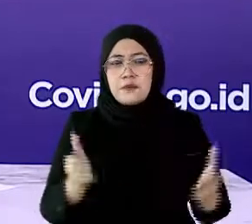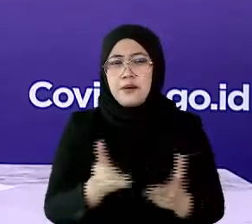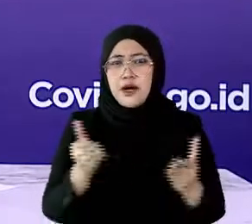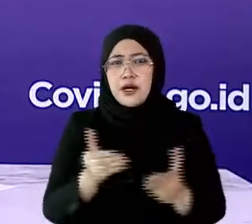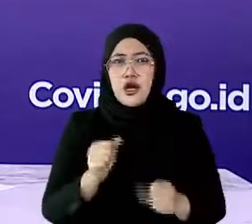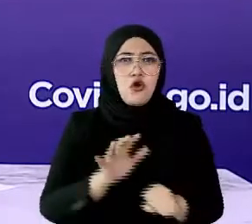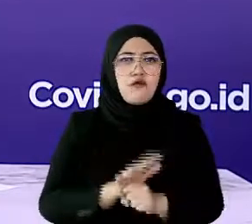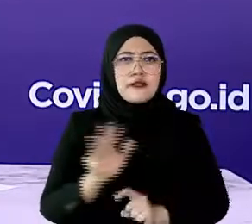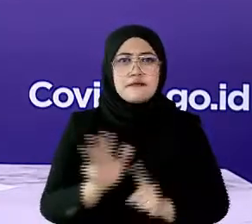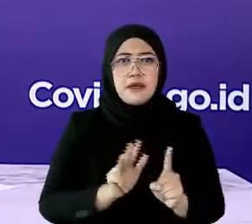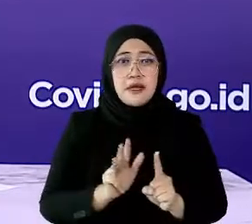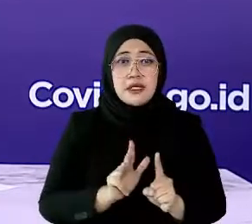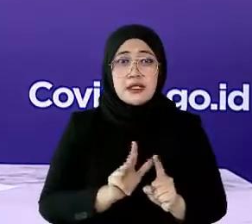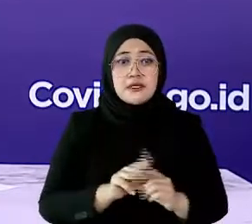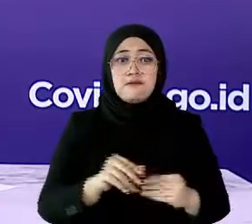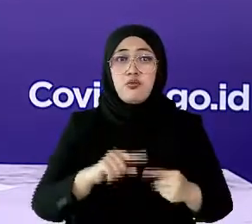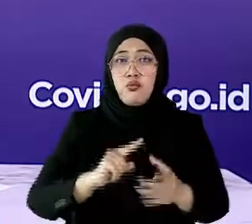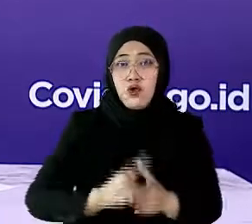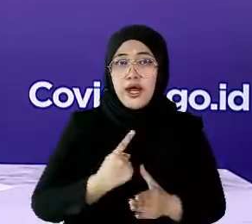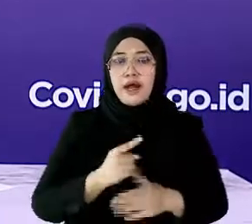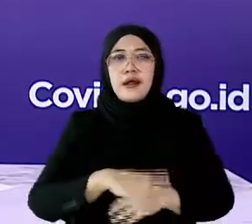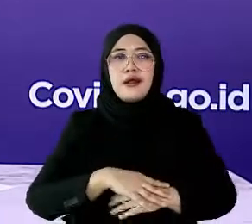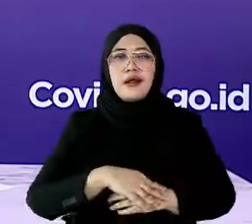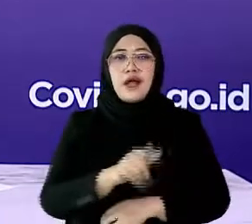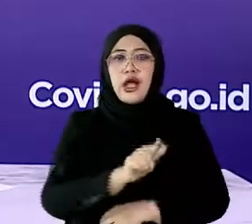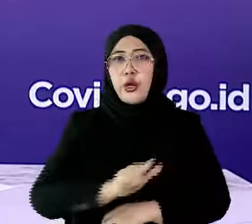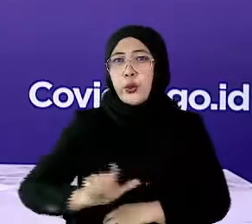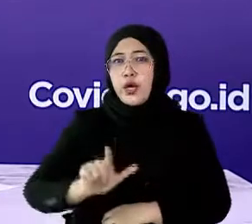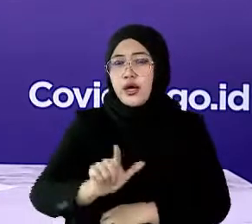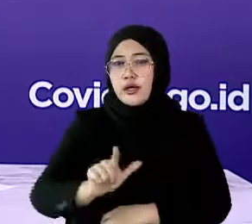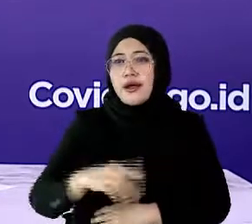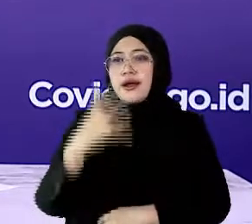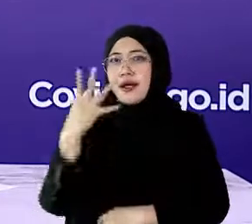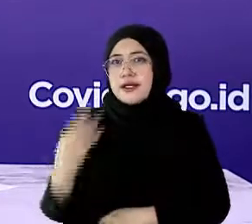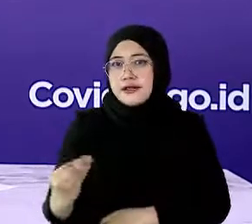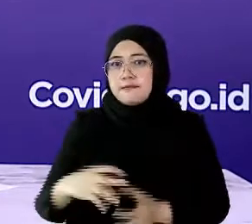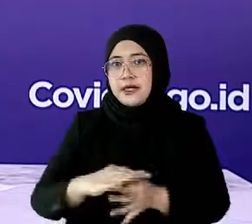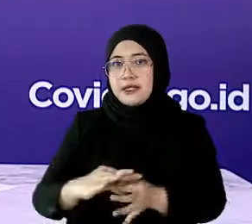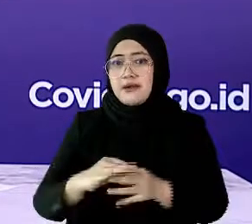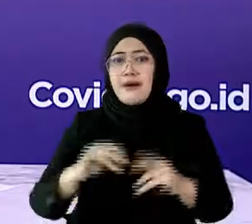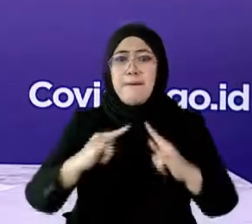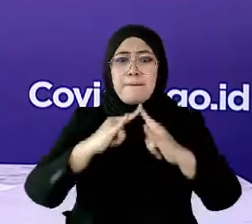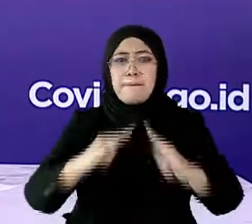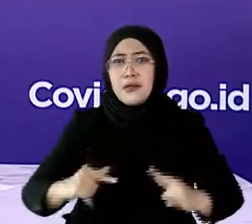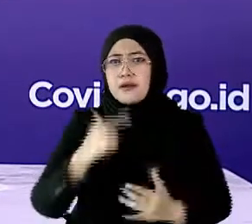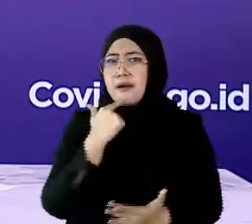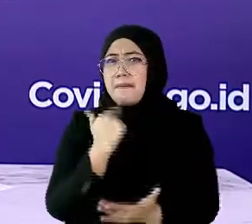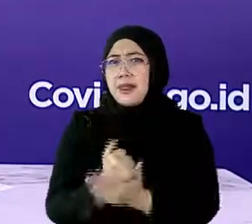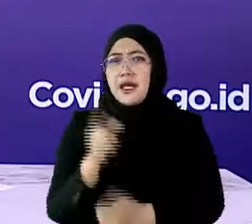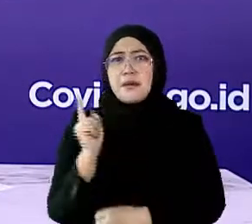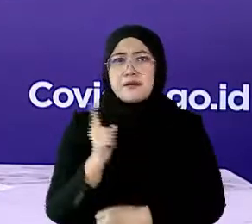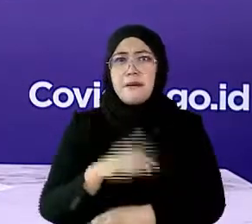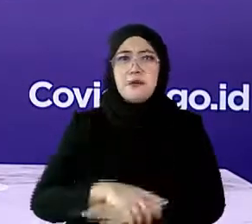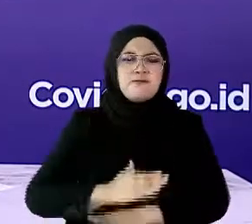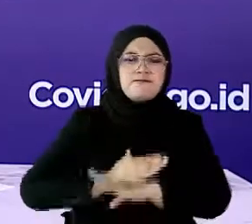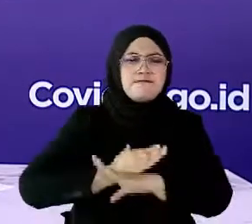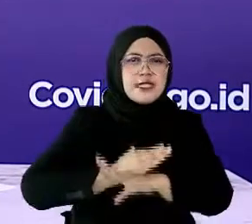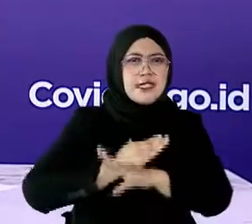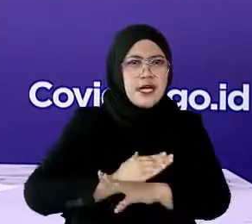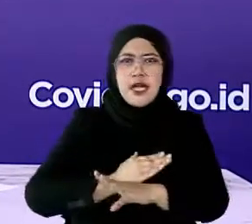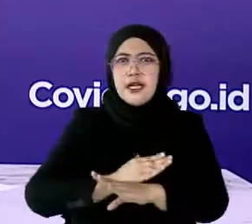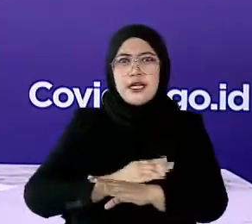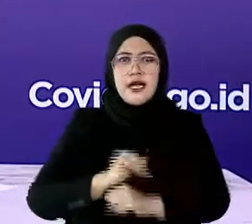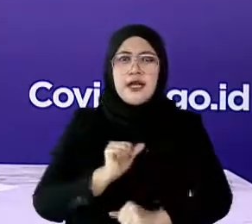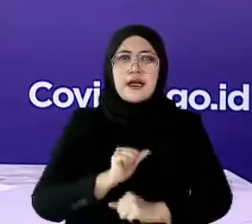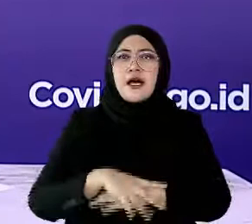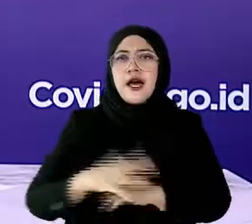19 di tingkat desa atau kelurahan dan peran posko ini sangatlah penting dalam melakukan pencegahan yang lebih